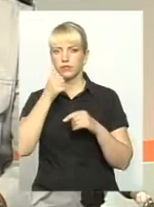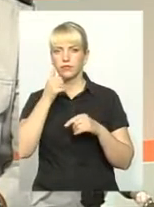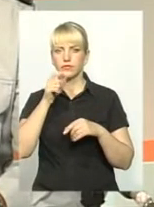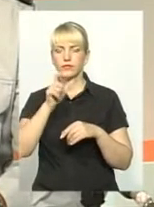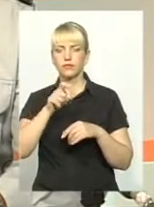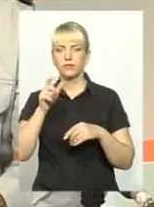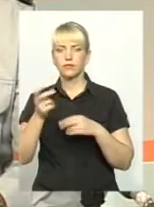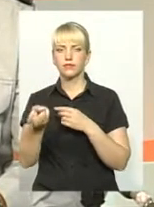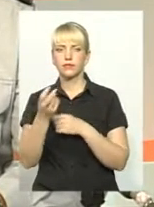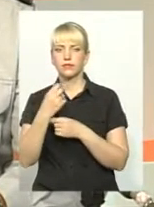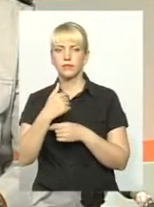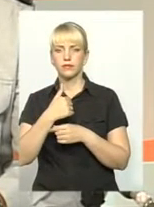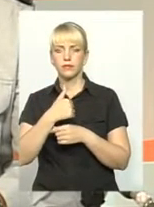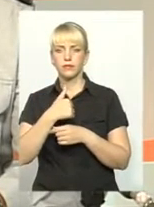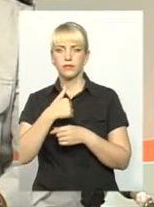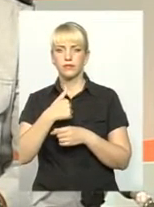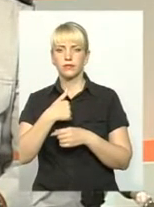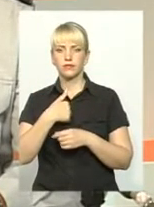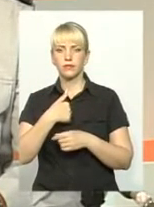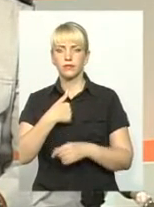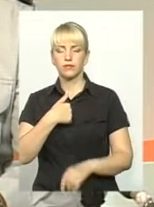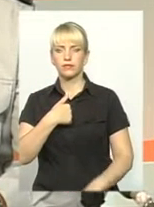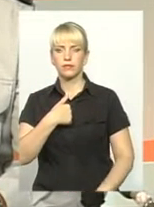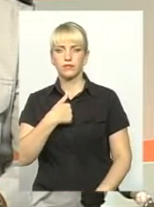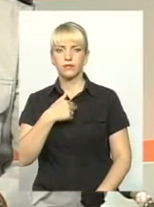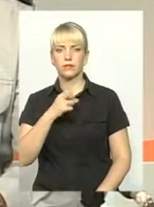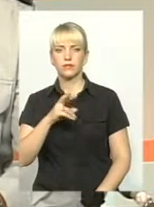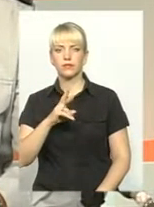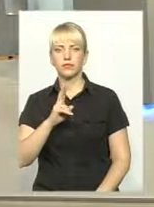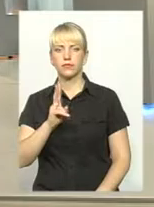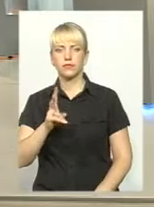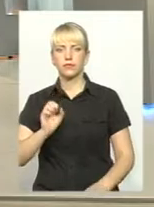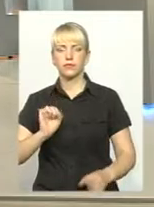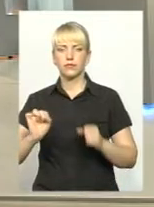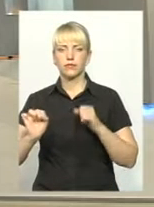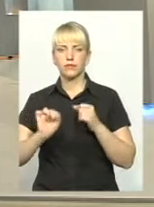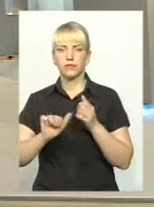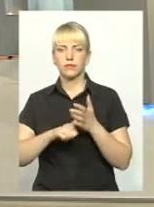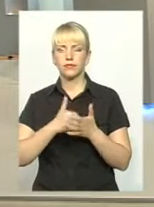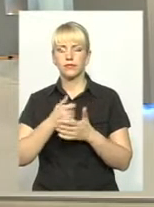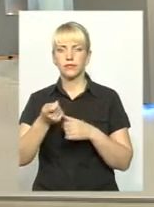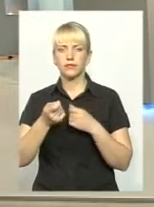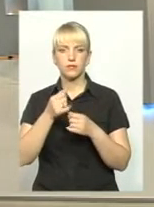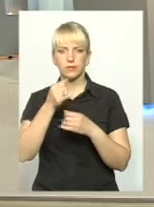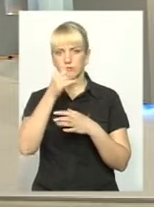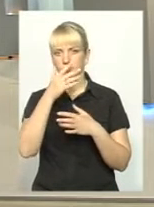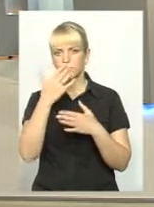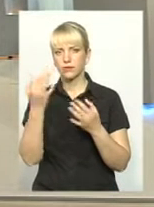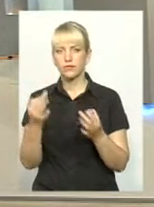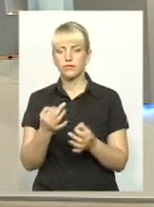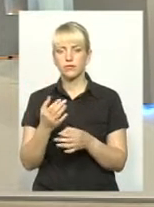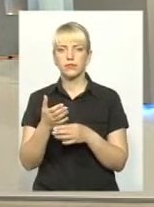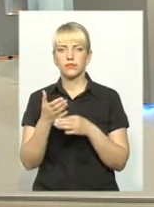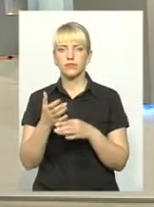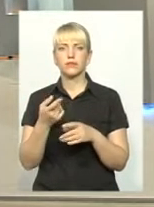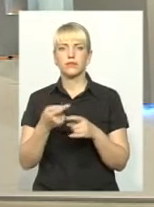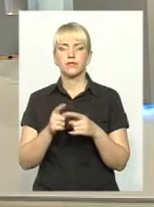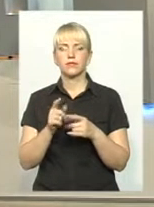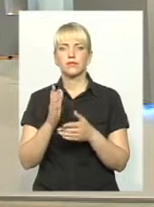і я, як керівник головного управління, не в спромозі їм допомогти, тому що це і